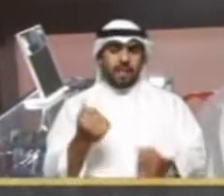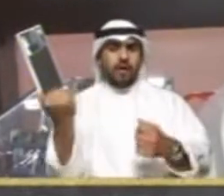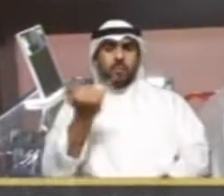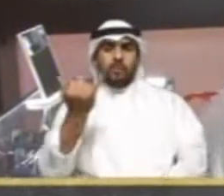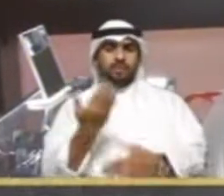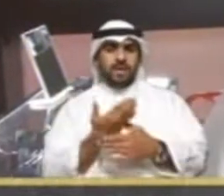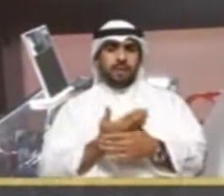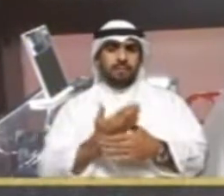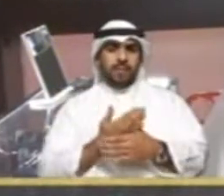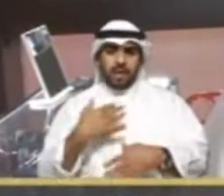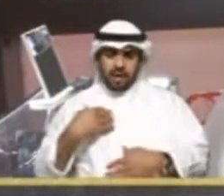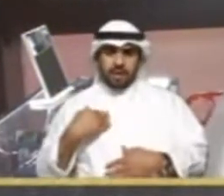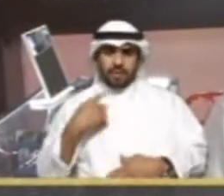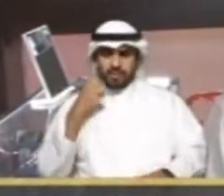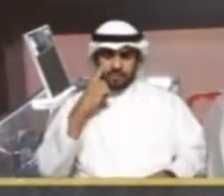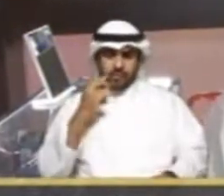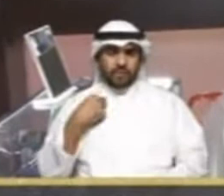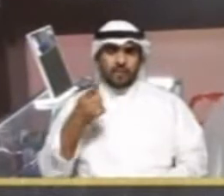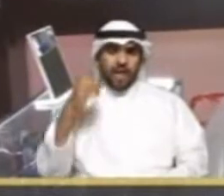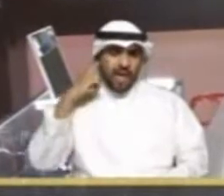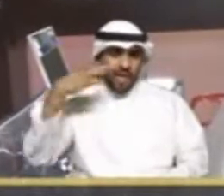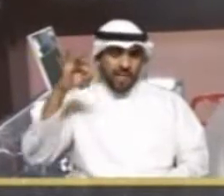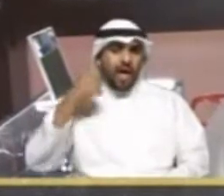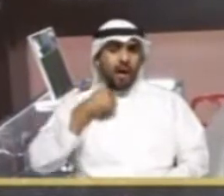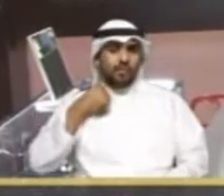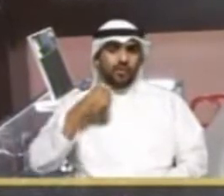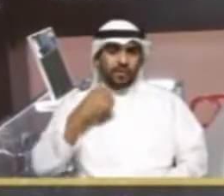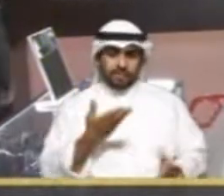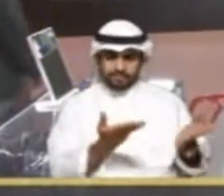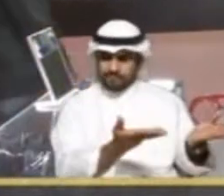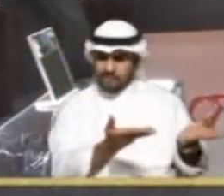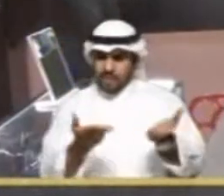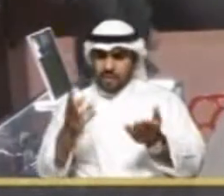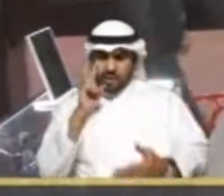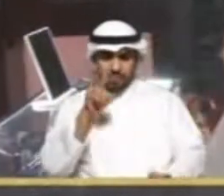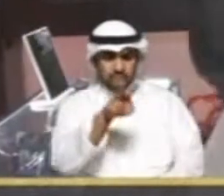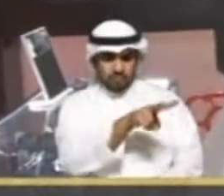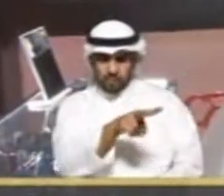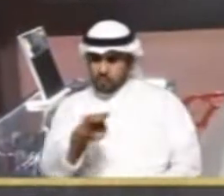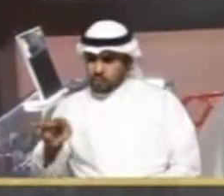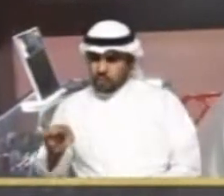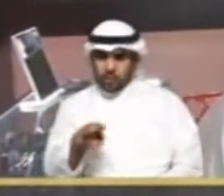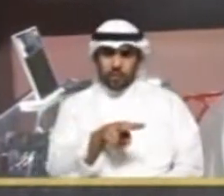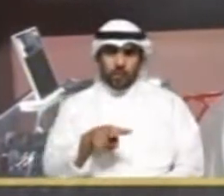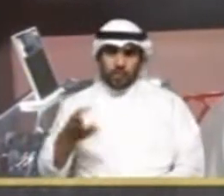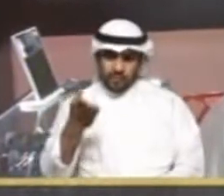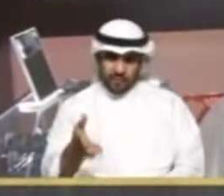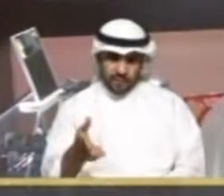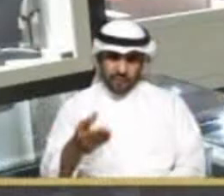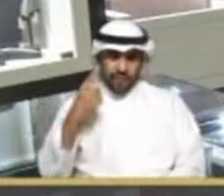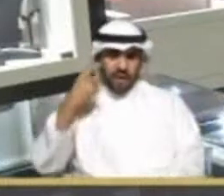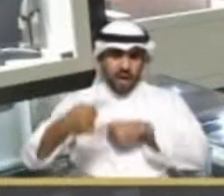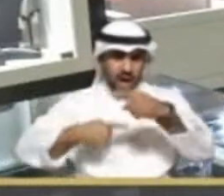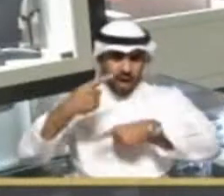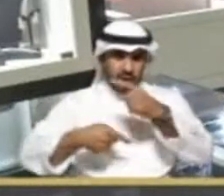على زباين جديدة، الزباين يتعرفون علينا، يعني بالإضافة طبعا للعروض اللي احنا دائما نسويها في